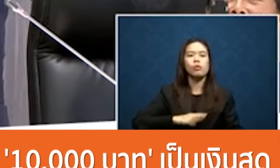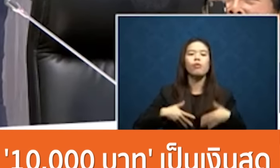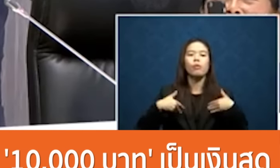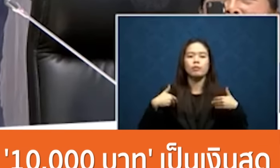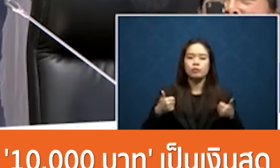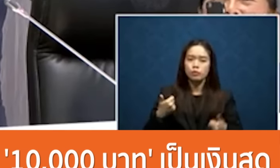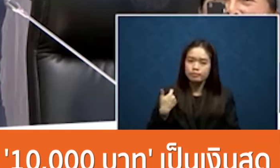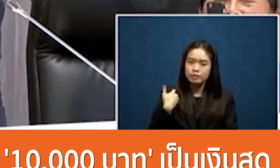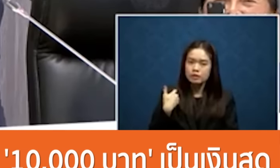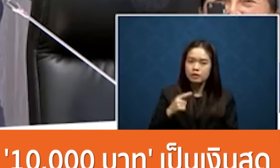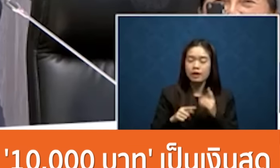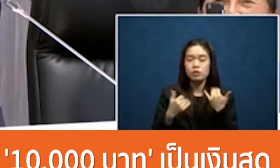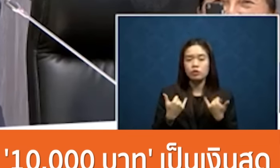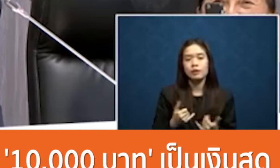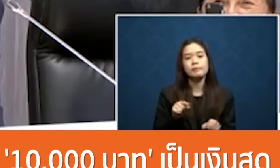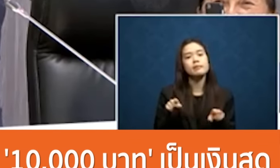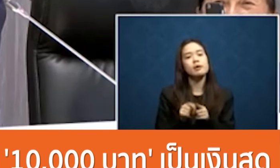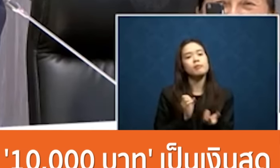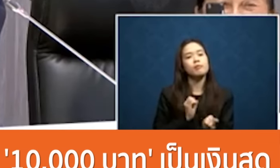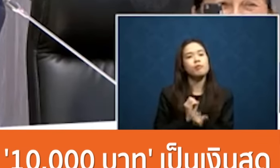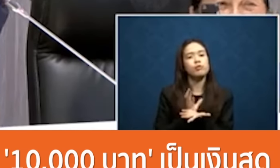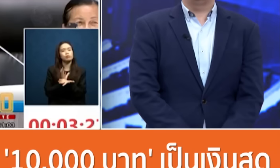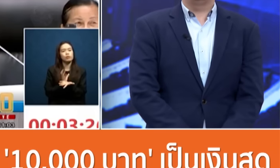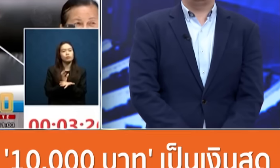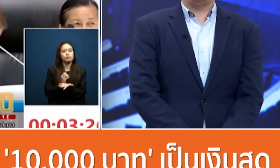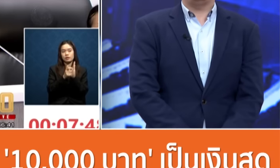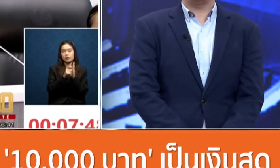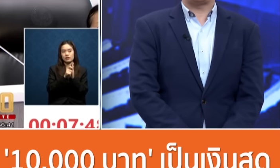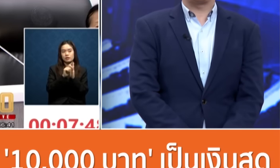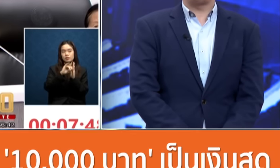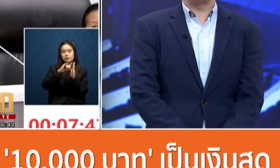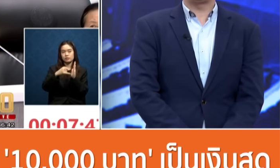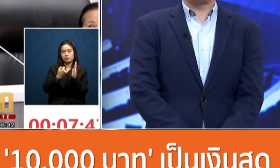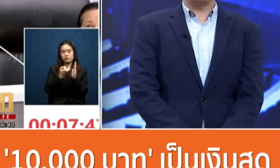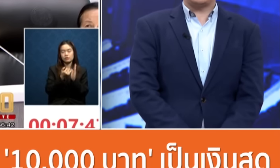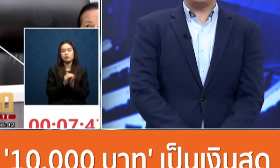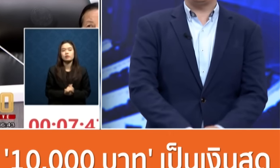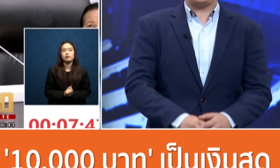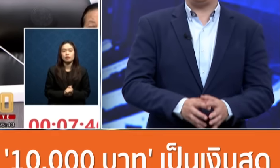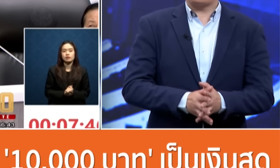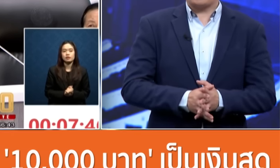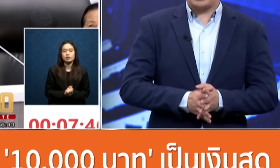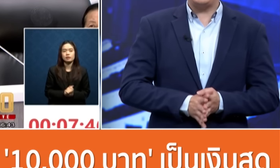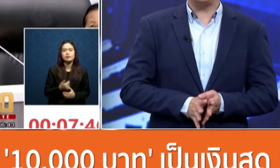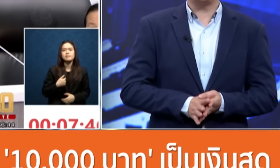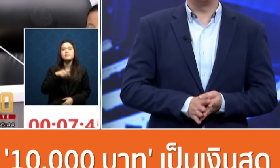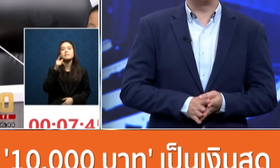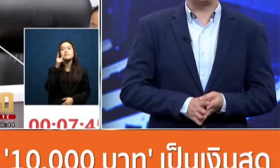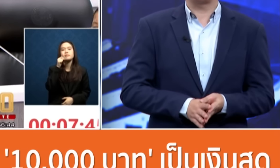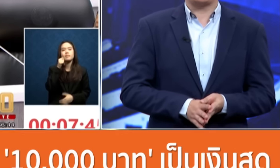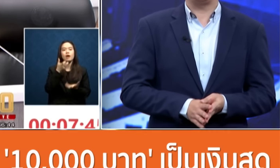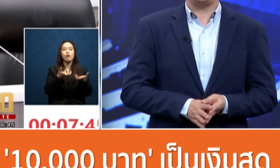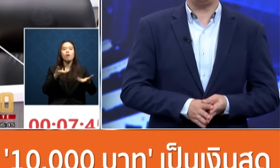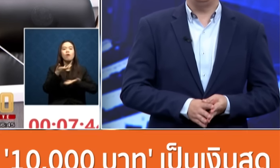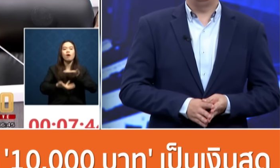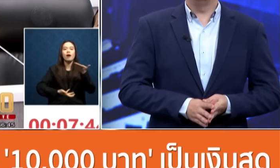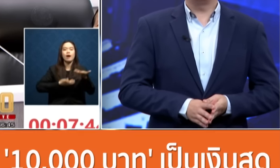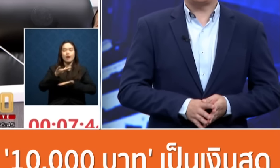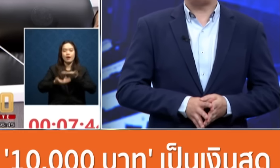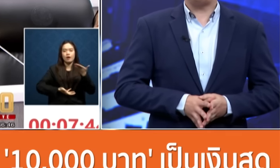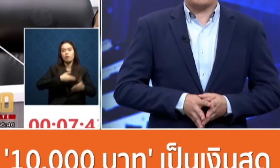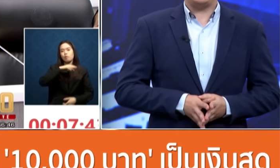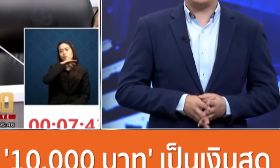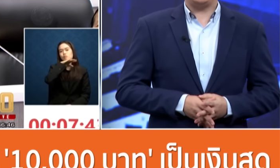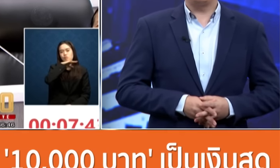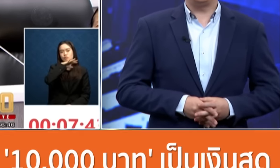ทุกข์ให้กับประชาชนค่ะขอบคุณค่ะอ่ะหลักหลักก็แบ่งเป็น 2เรื่องนะเรื่องแรกที่ร้องไห้นี่น่าจะตื่นเต้นกับการได้